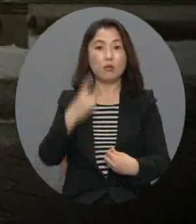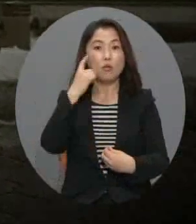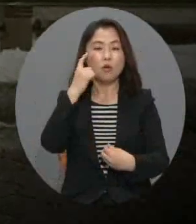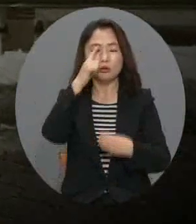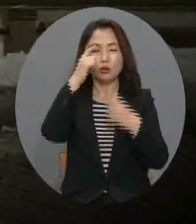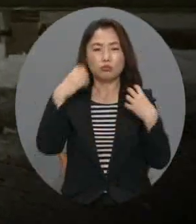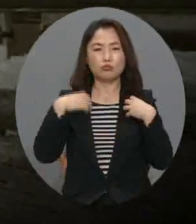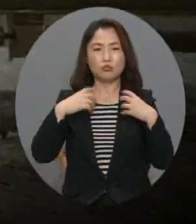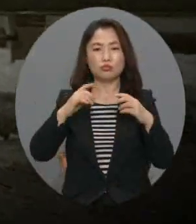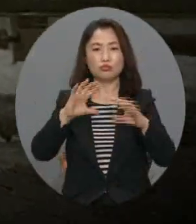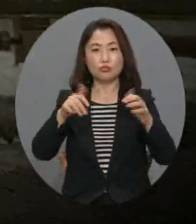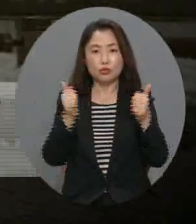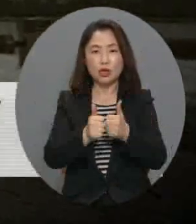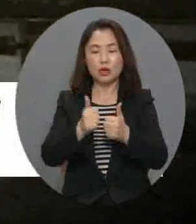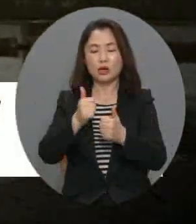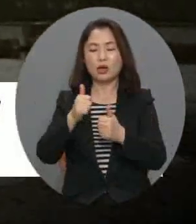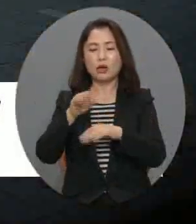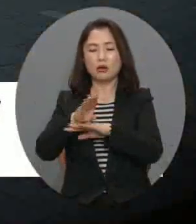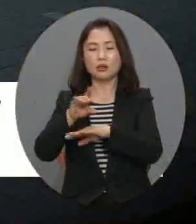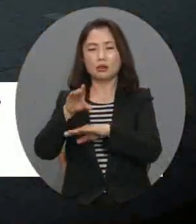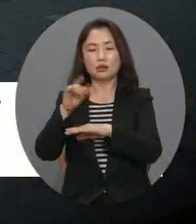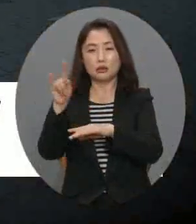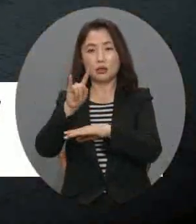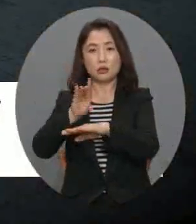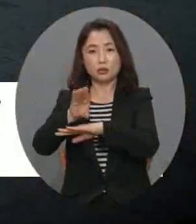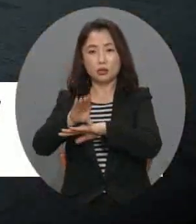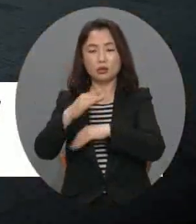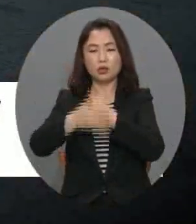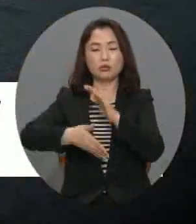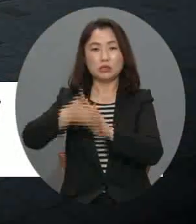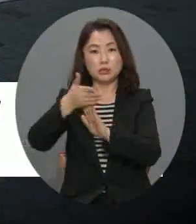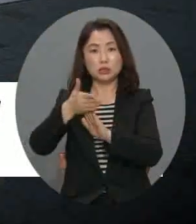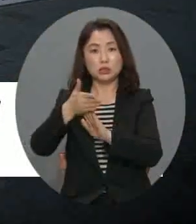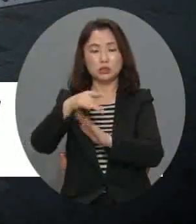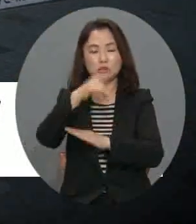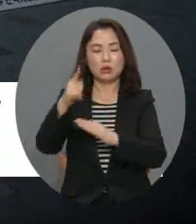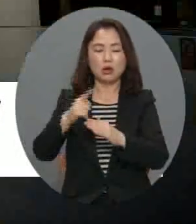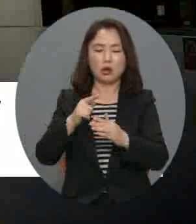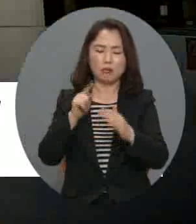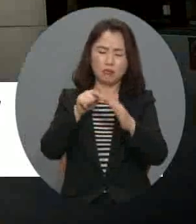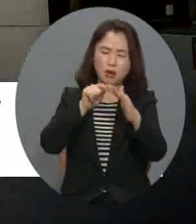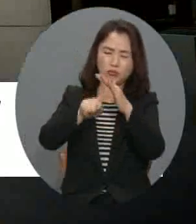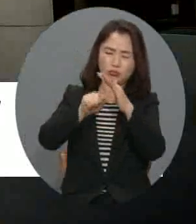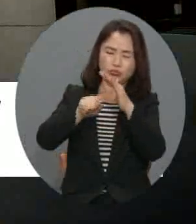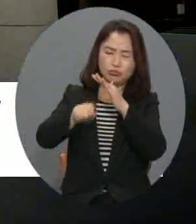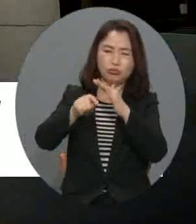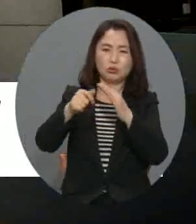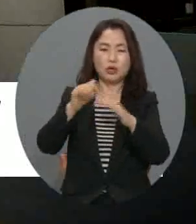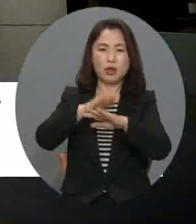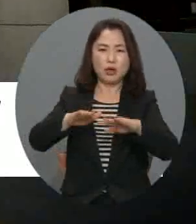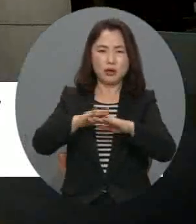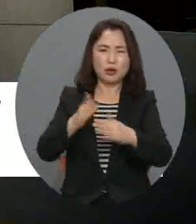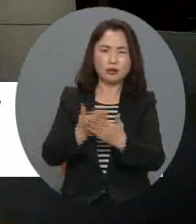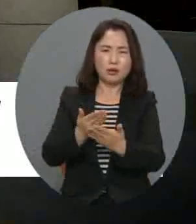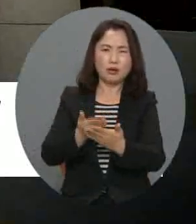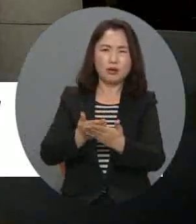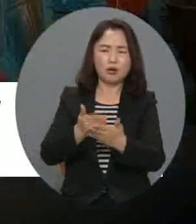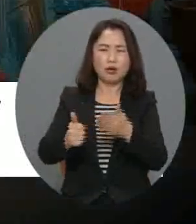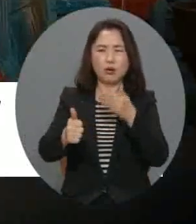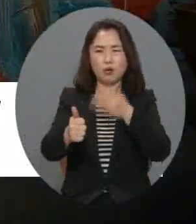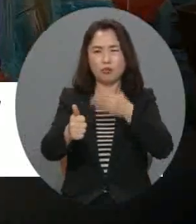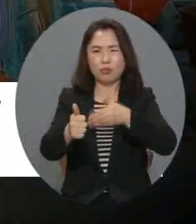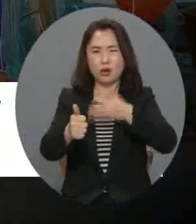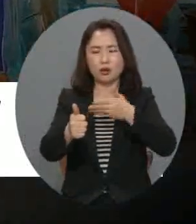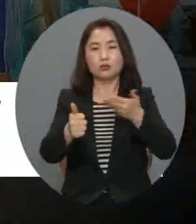정부, 국회, 원청업체인 현대자동차, 대구시까지 끊임없이 찾아가 사태 해결을 위해 나서줄 것을